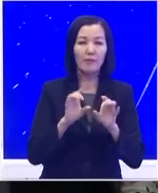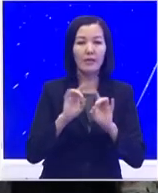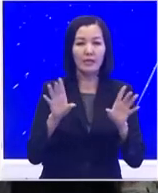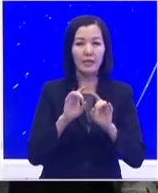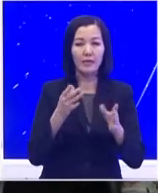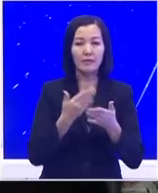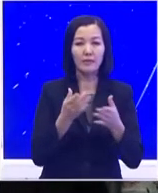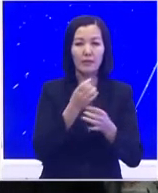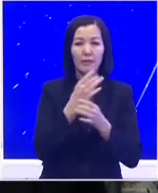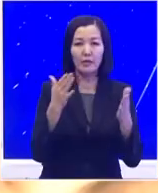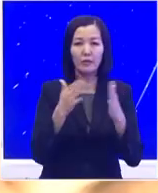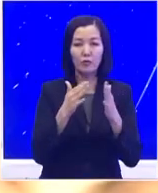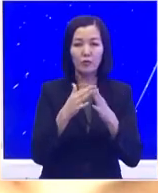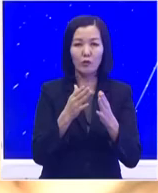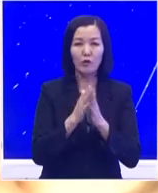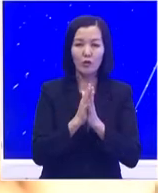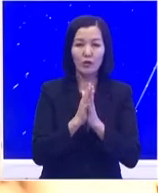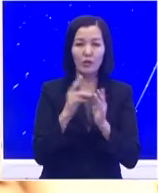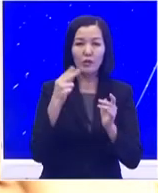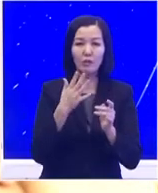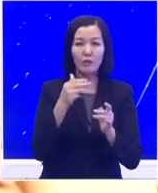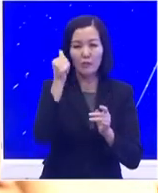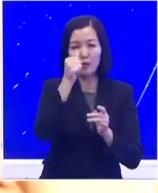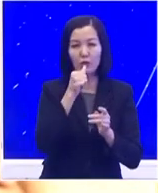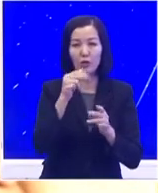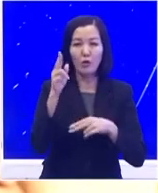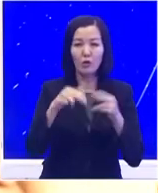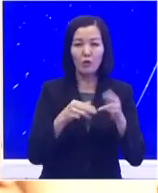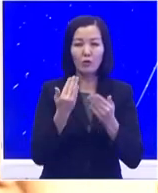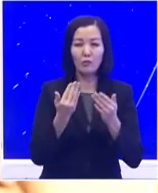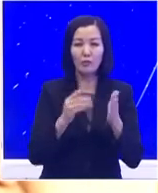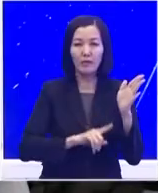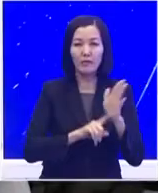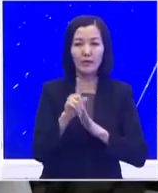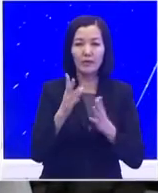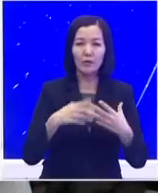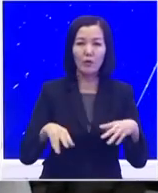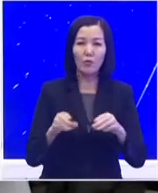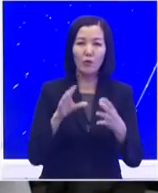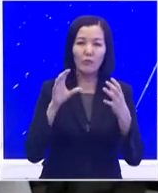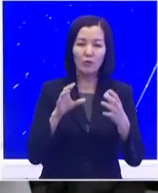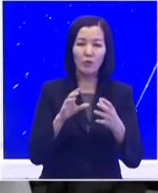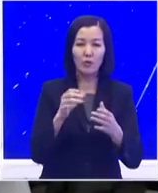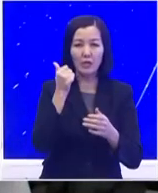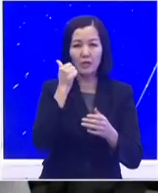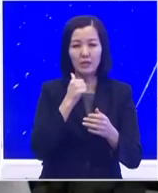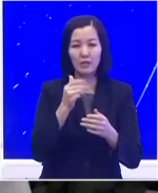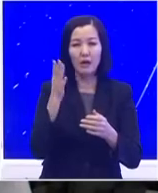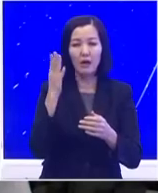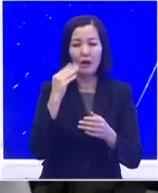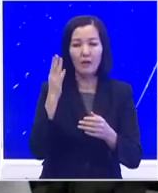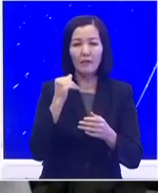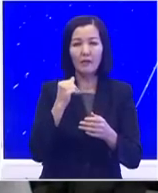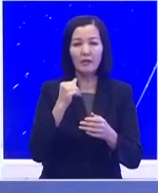көтерді. Мәдениет үйін сұрағандарына 25 жыл. Құрылысын биыл бастаса. қоғамдық көліктер ескі Алматы